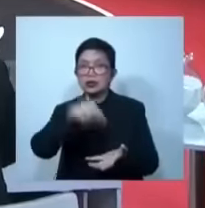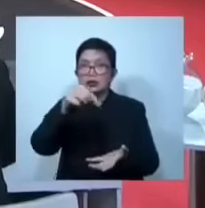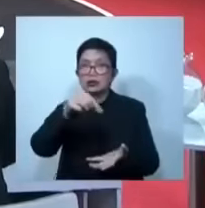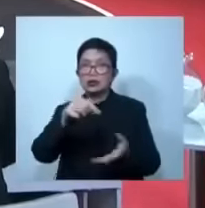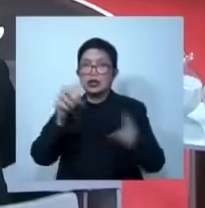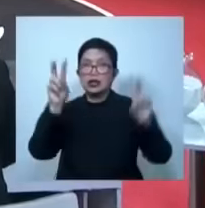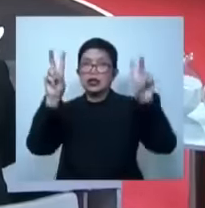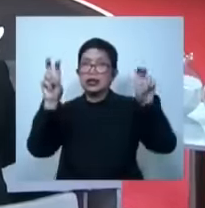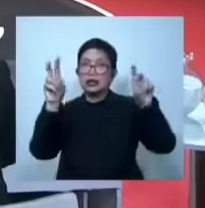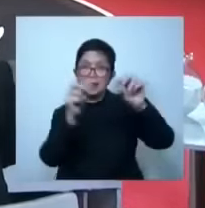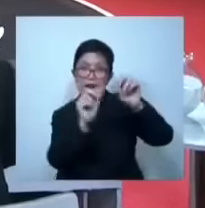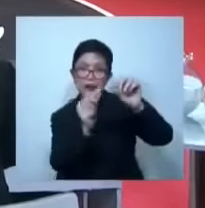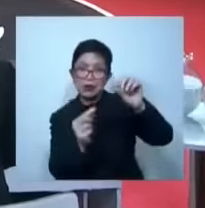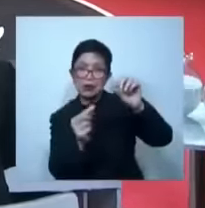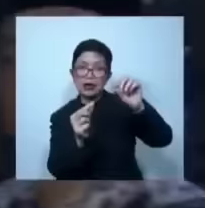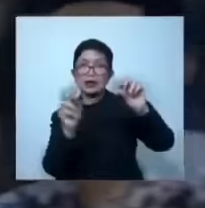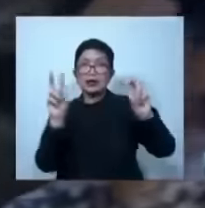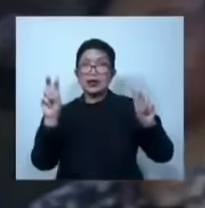subtema.